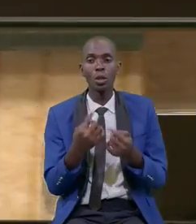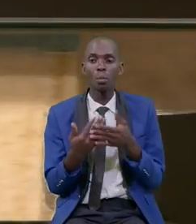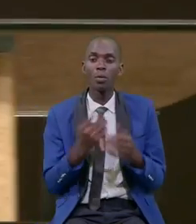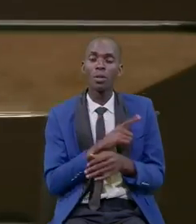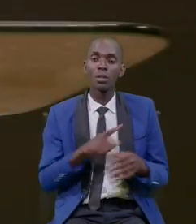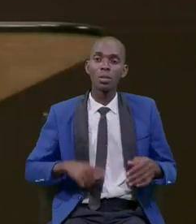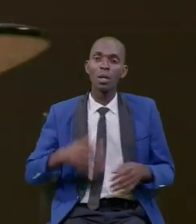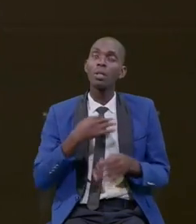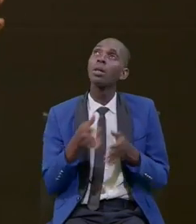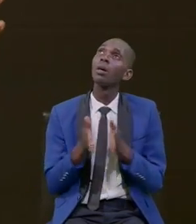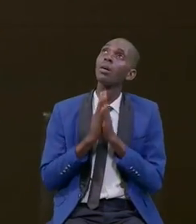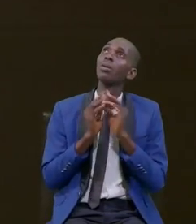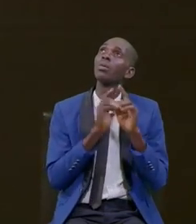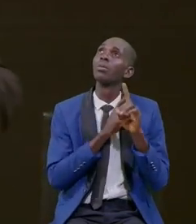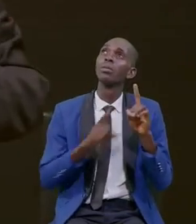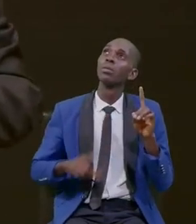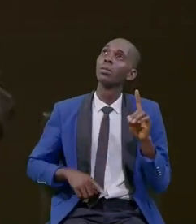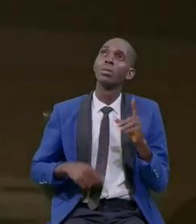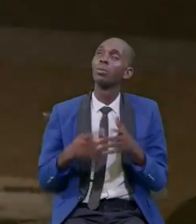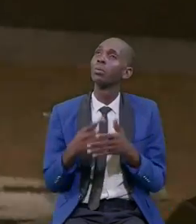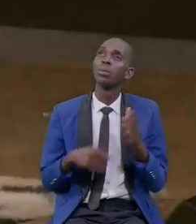tu vois, et vous êtes